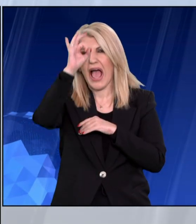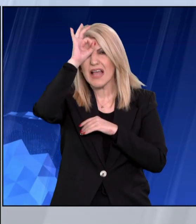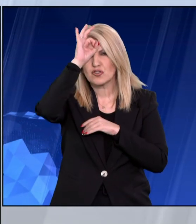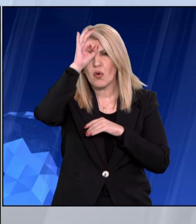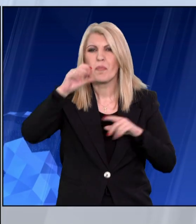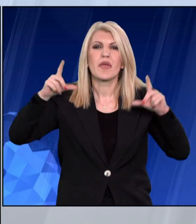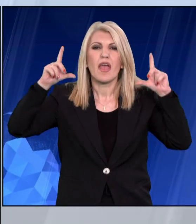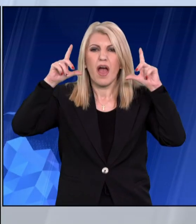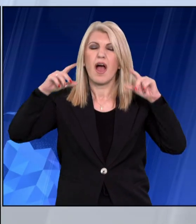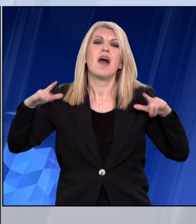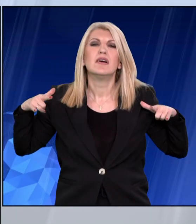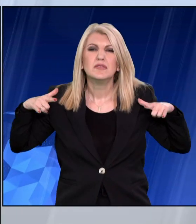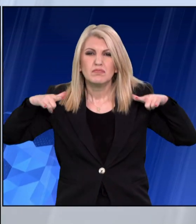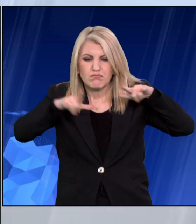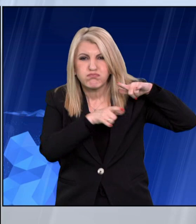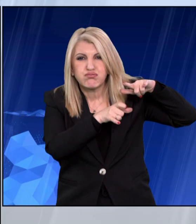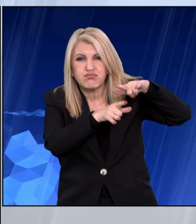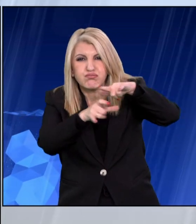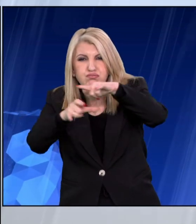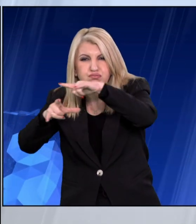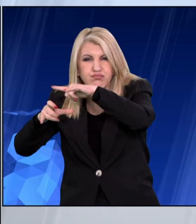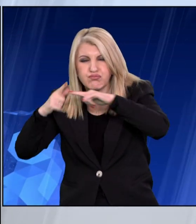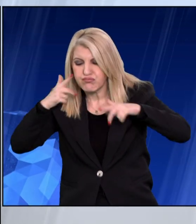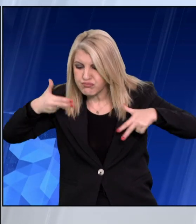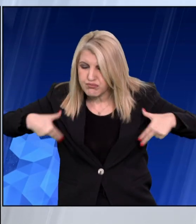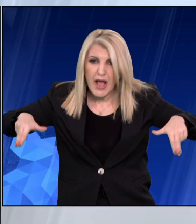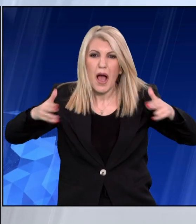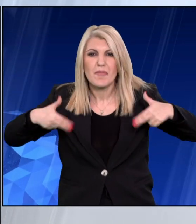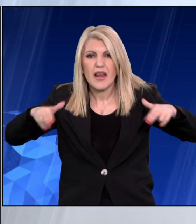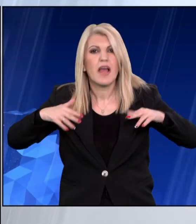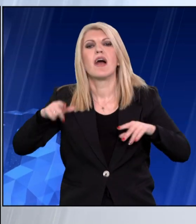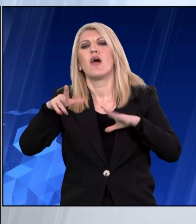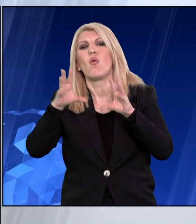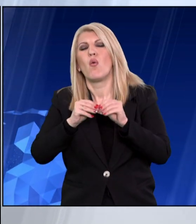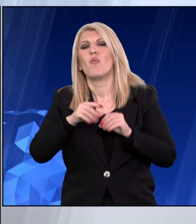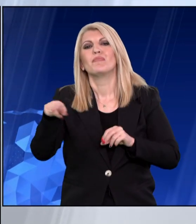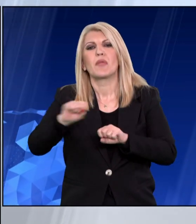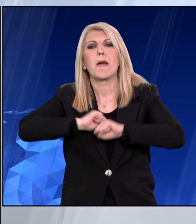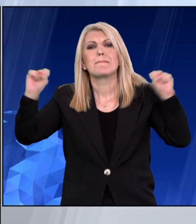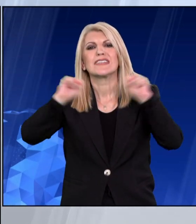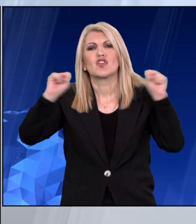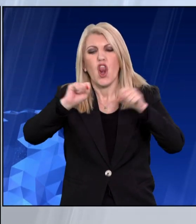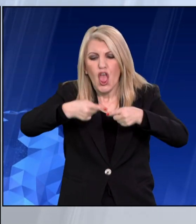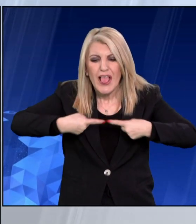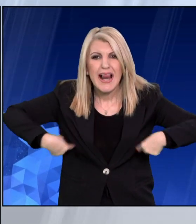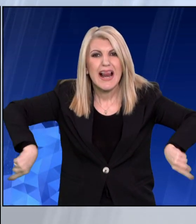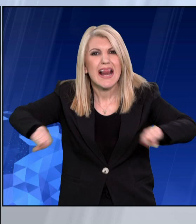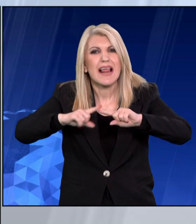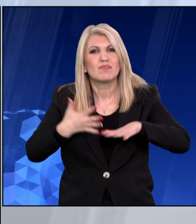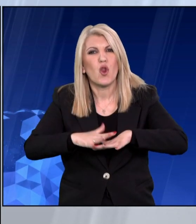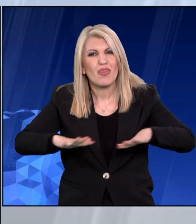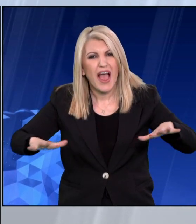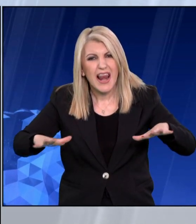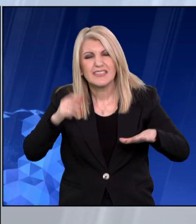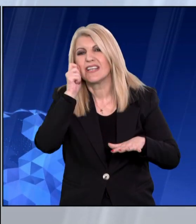συνεχίζονται οι έρευνες στη λιμνοθάλασσα του μεσολογγίου για τον εντοπισμό του 30χρονου μπάμπι που έχει να δώσει σημεία ζωής από τις 4 ιανουαρίου μία